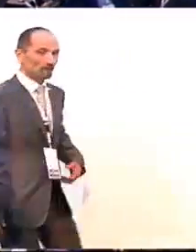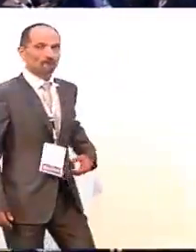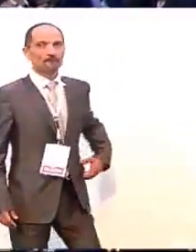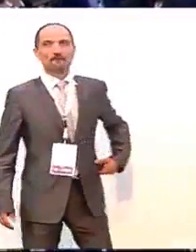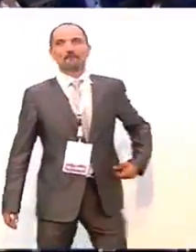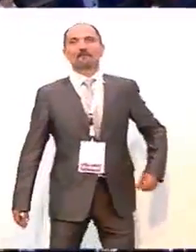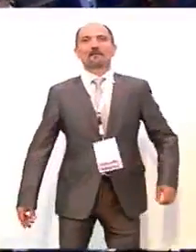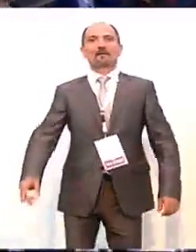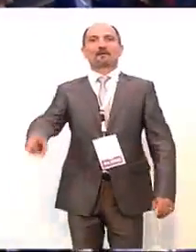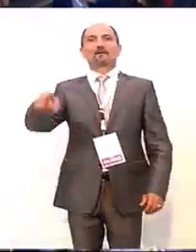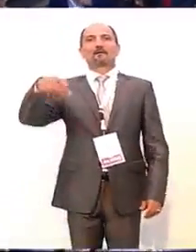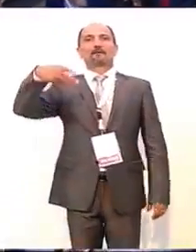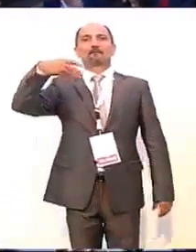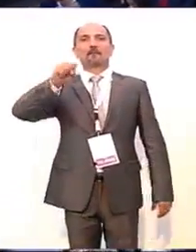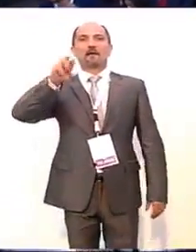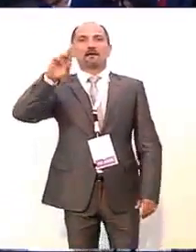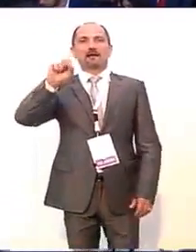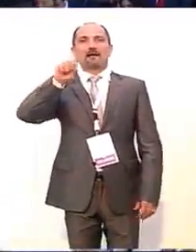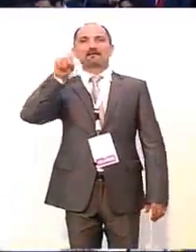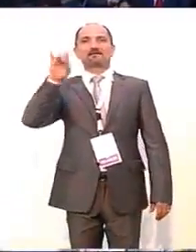Picerno.